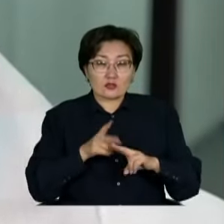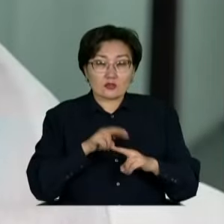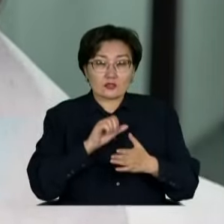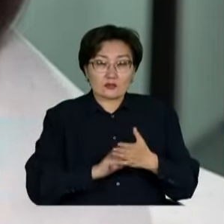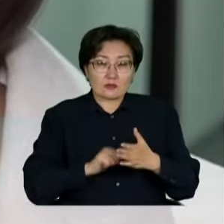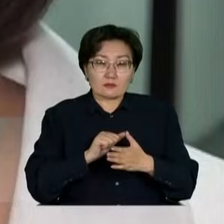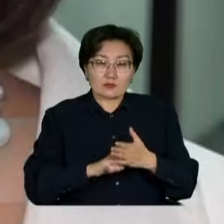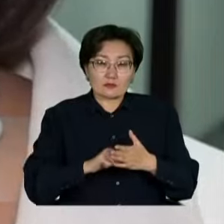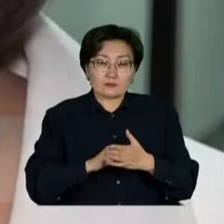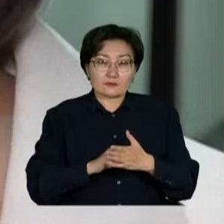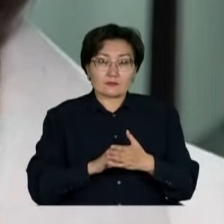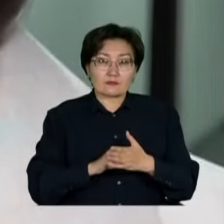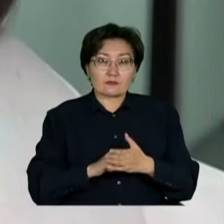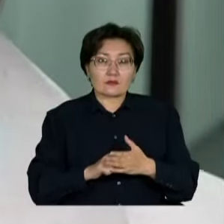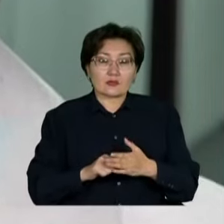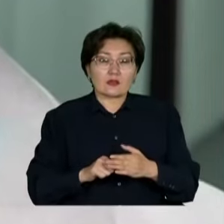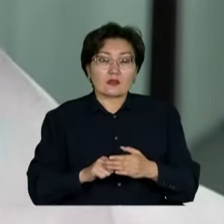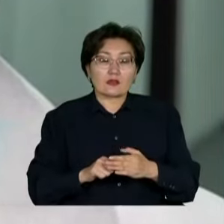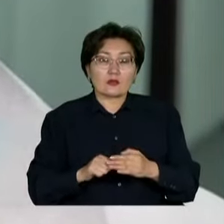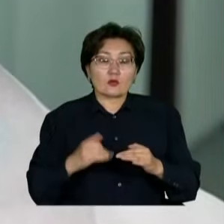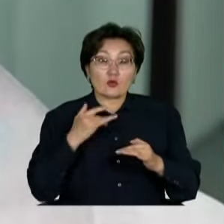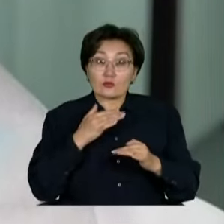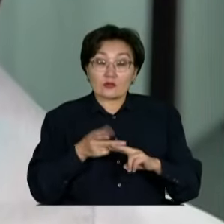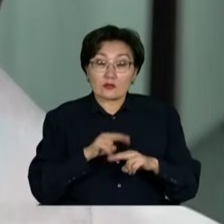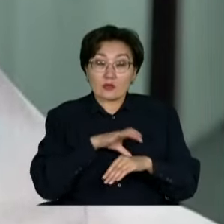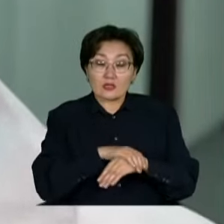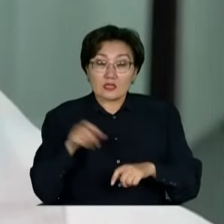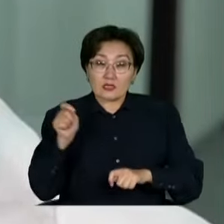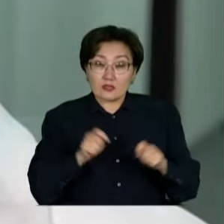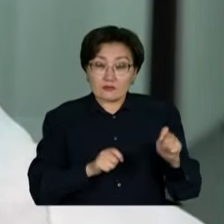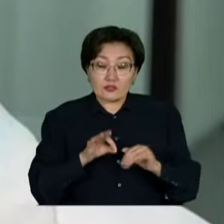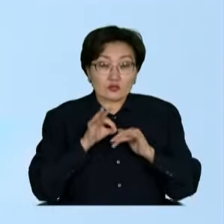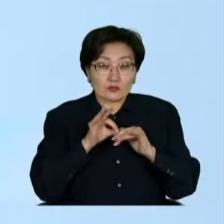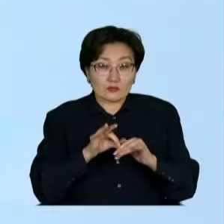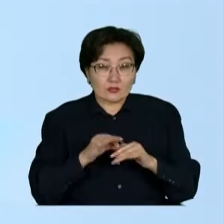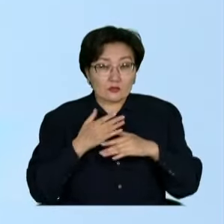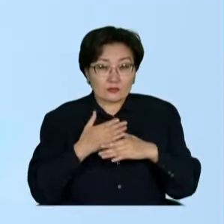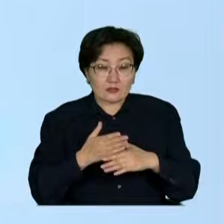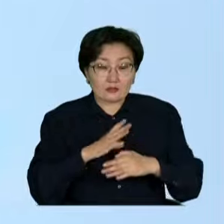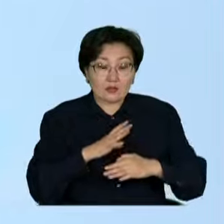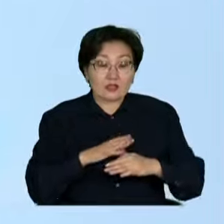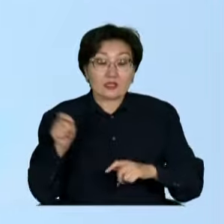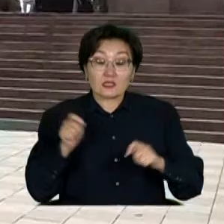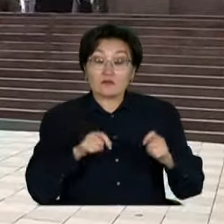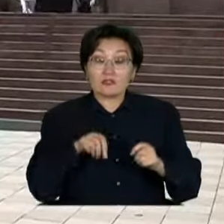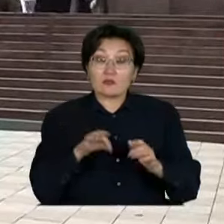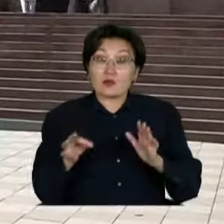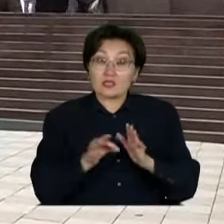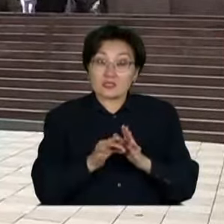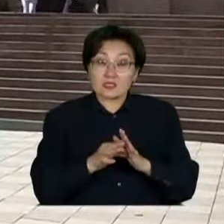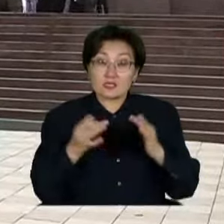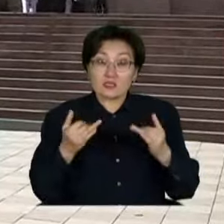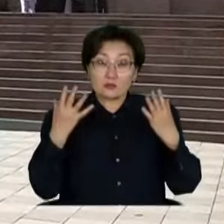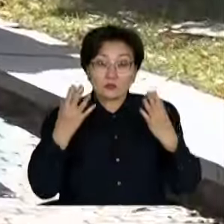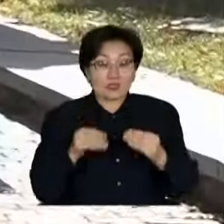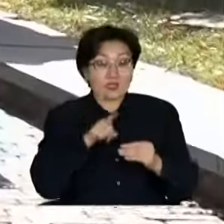себептен басым осы фактор осы конференцияны ұйымдастыруға ықпал етті. Конференцияның мақсаты қазір